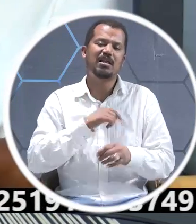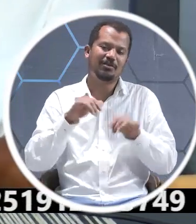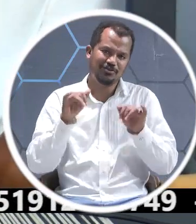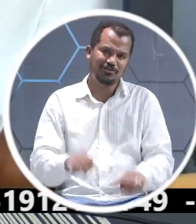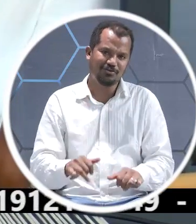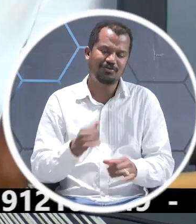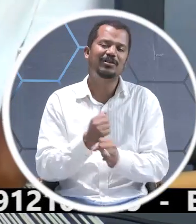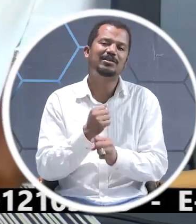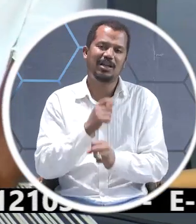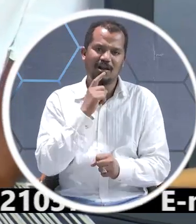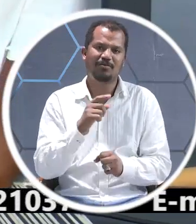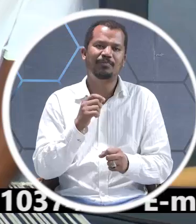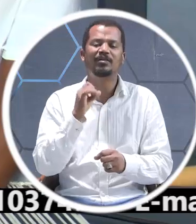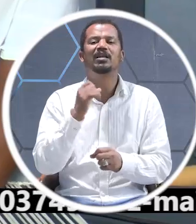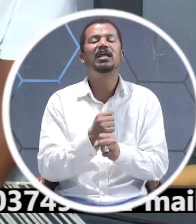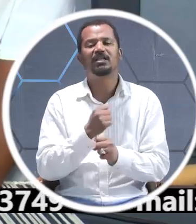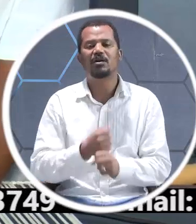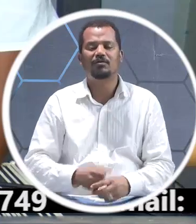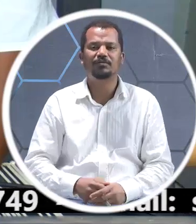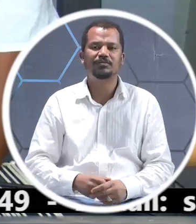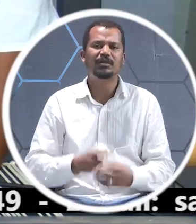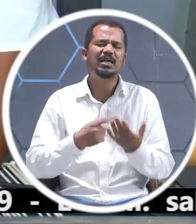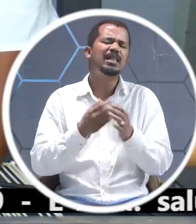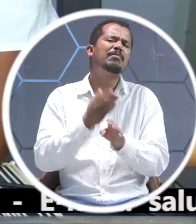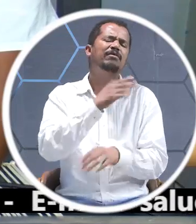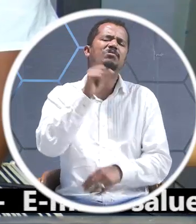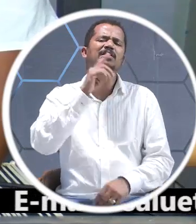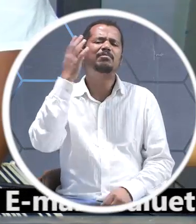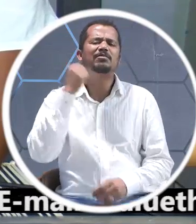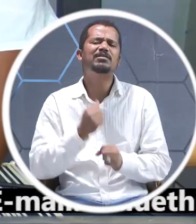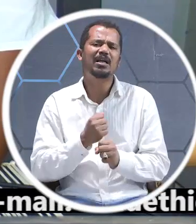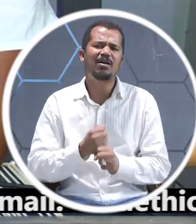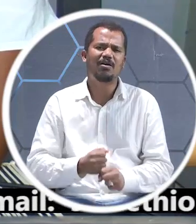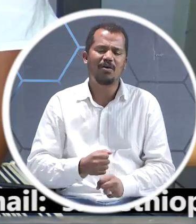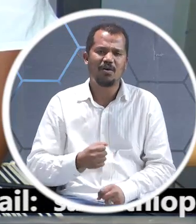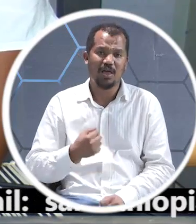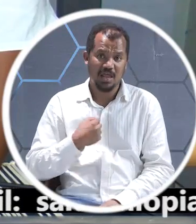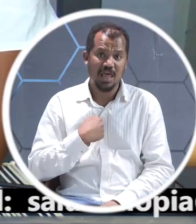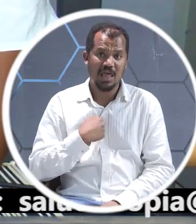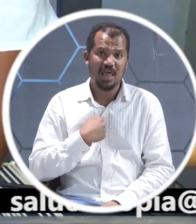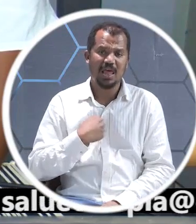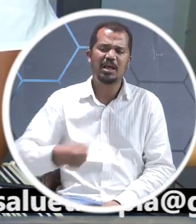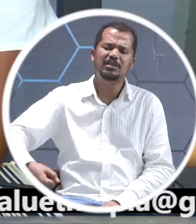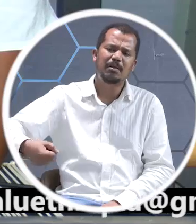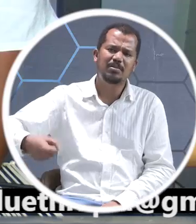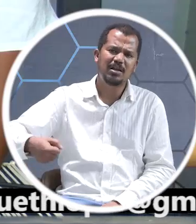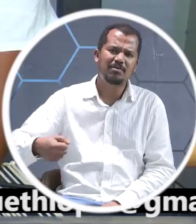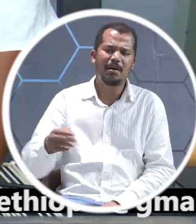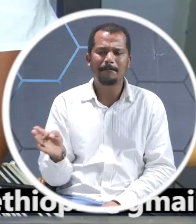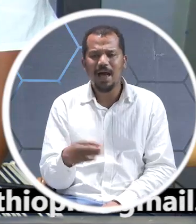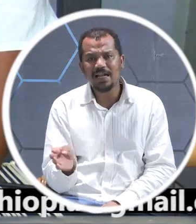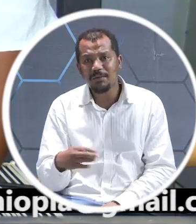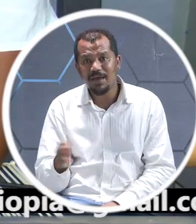እኛ እዚህ ቀርተናል እንትን ይያልን ነው ለስራው ማለት ነው ከዛ በፊት ምን እንደነበር የሚሰሩት እኔ ዘምቢልም